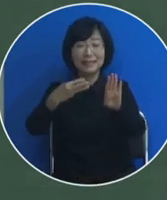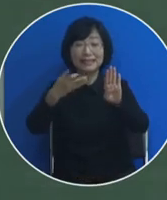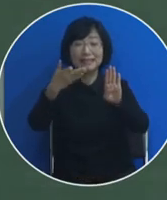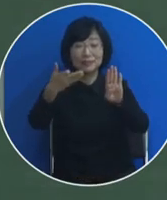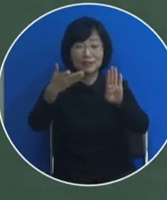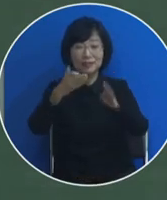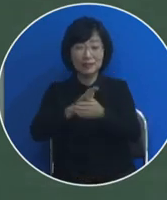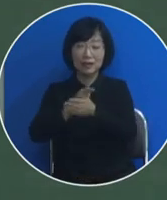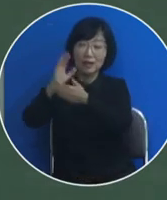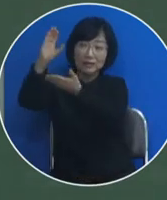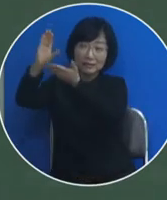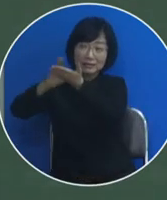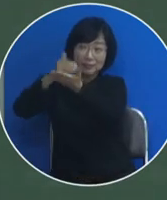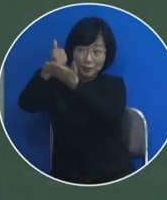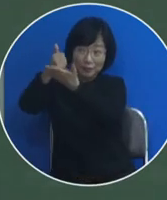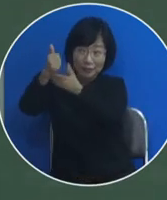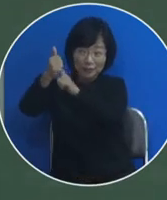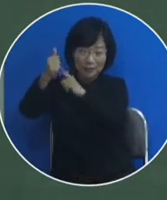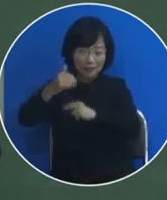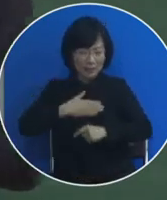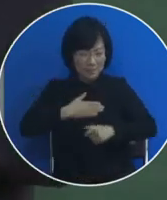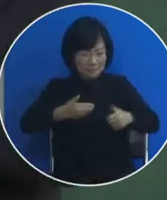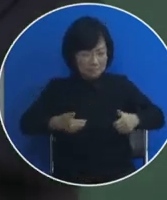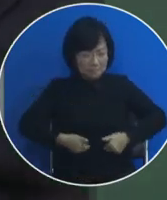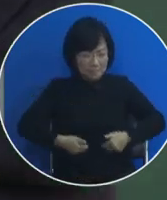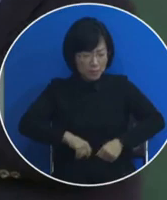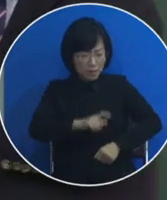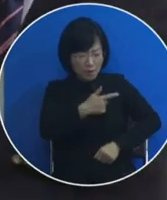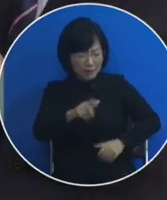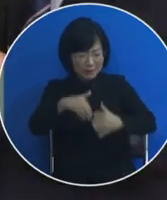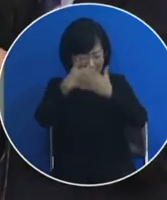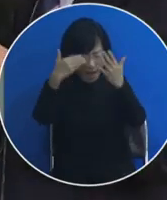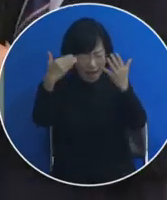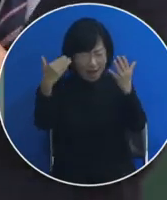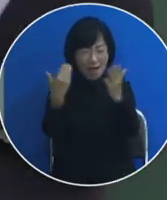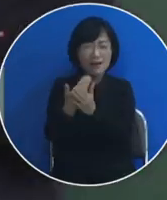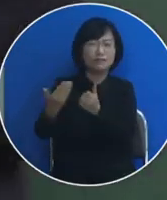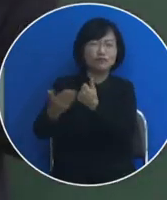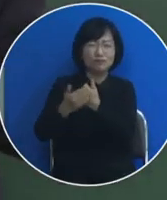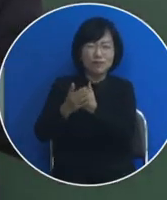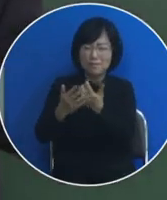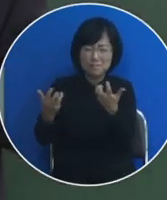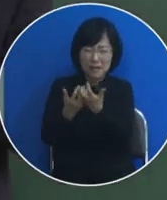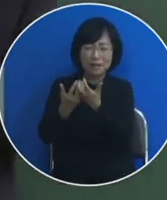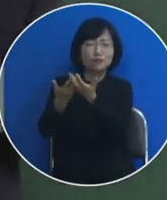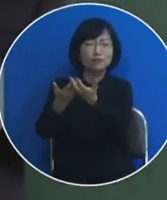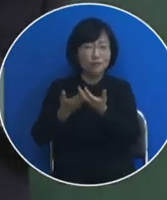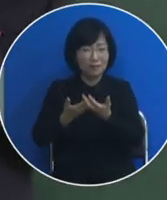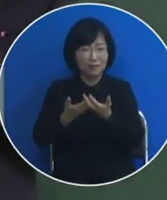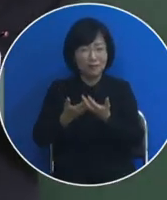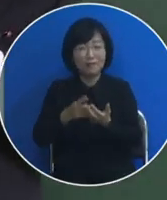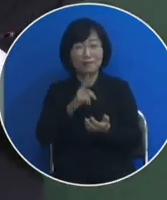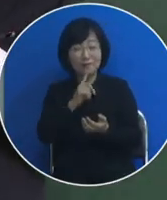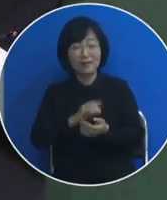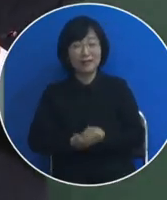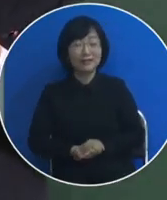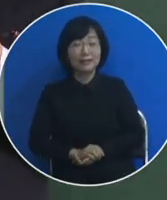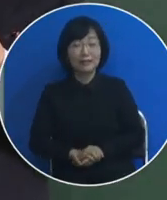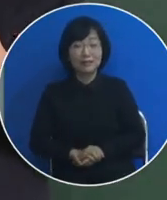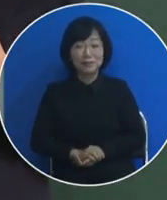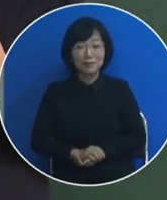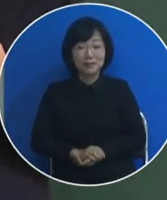필요한 것을 채우시리라. And in verse 19 it says, Christ will supply every need of ours. 구원받은 자만